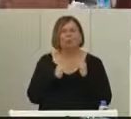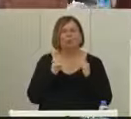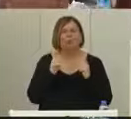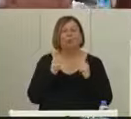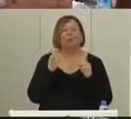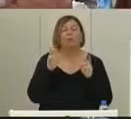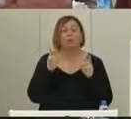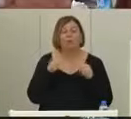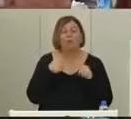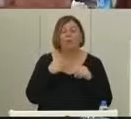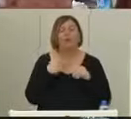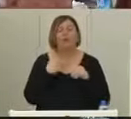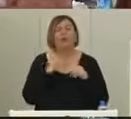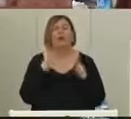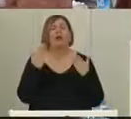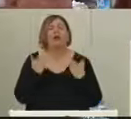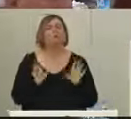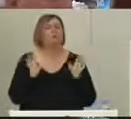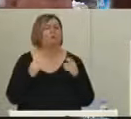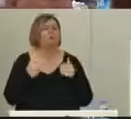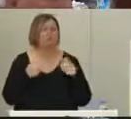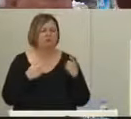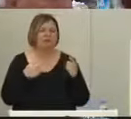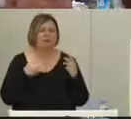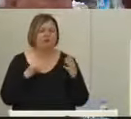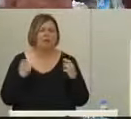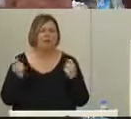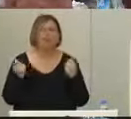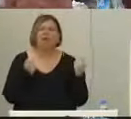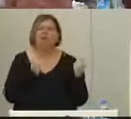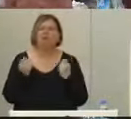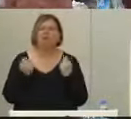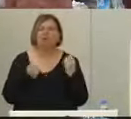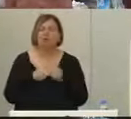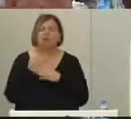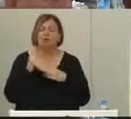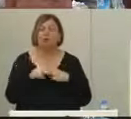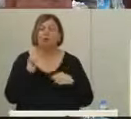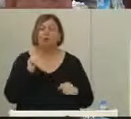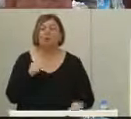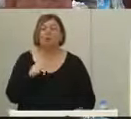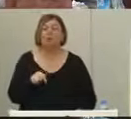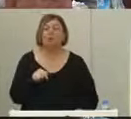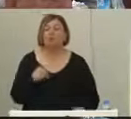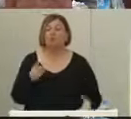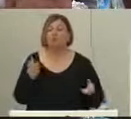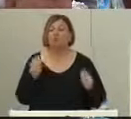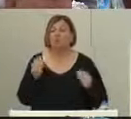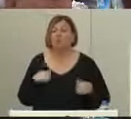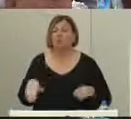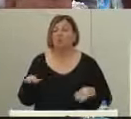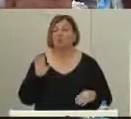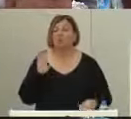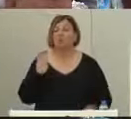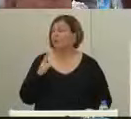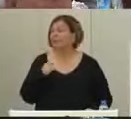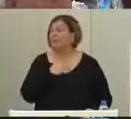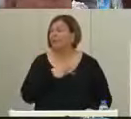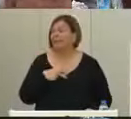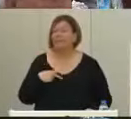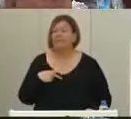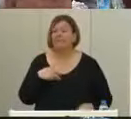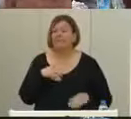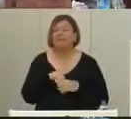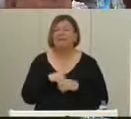konuların zaten reddini istiyorum ve bu konuda da gene bir tartışma çıkıyor. Ama önemli olan burada çoğulcu demokrasi, belediye meclisi neden